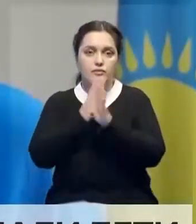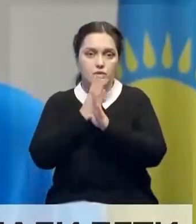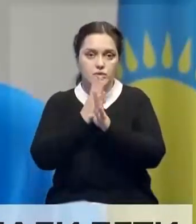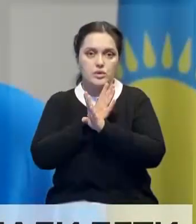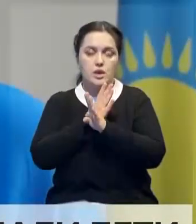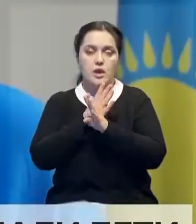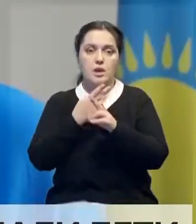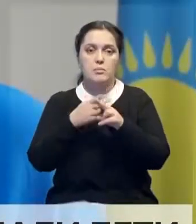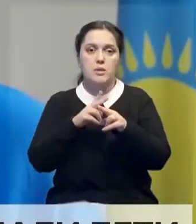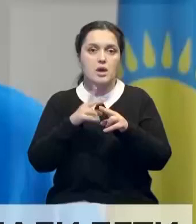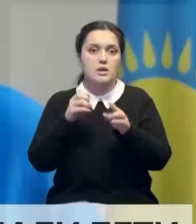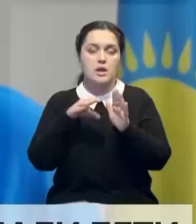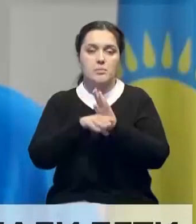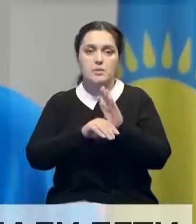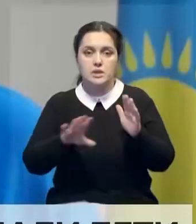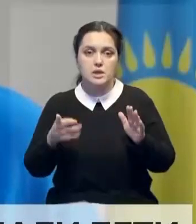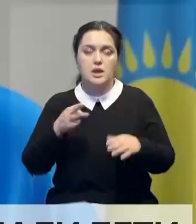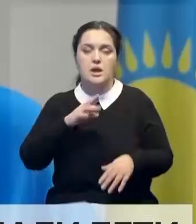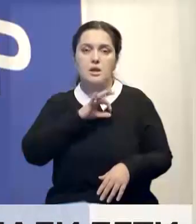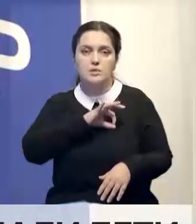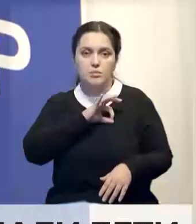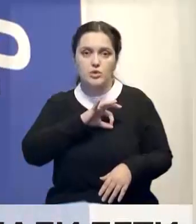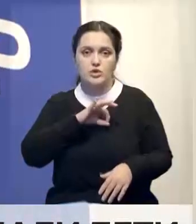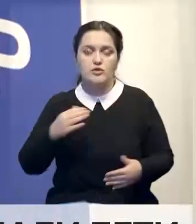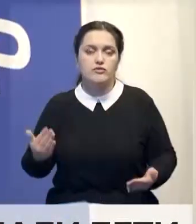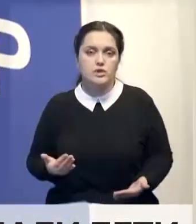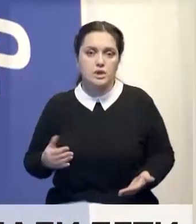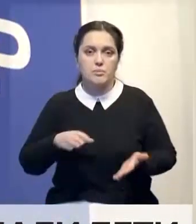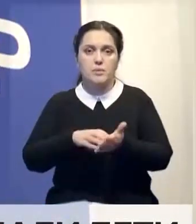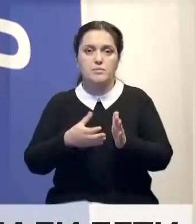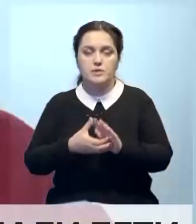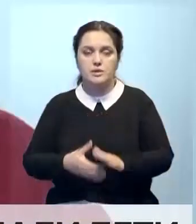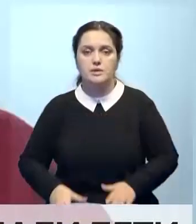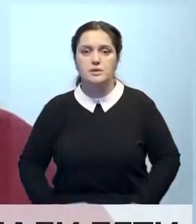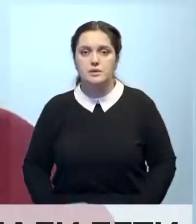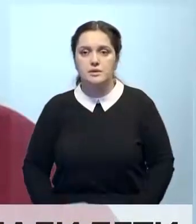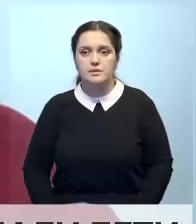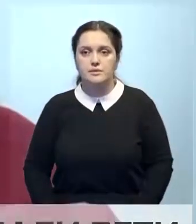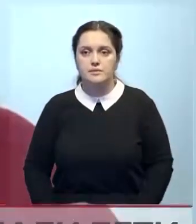Этот препарат не предназначен для использования в жилых помещениях.